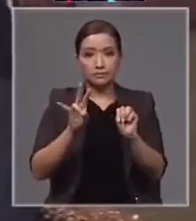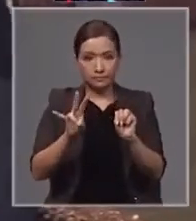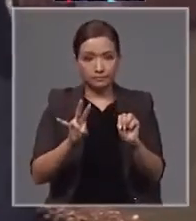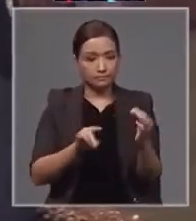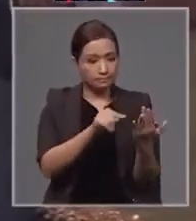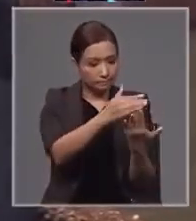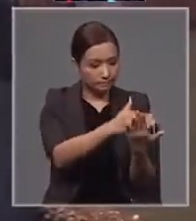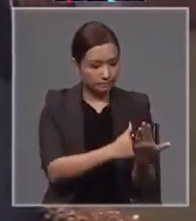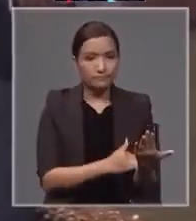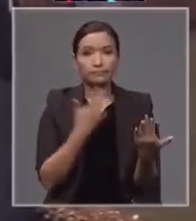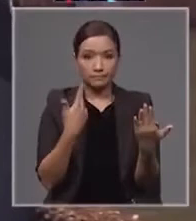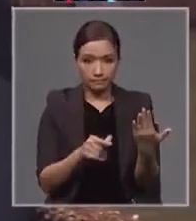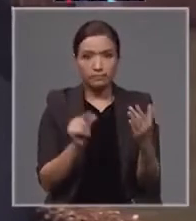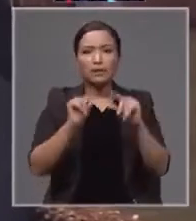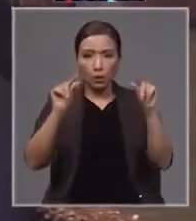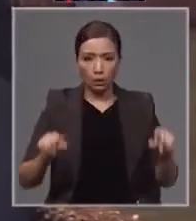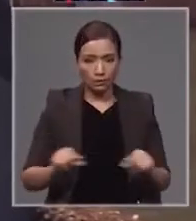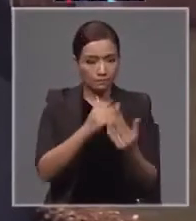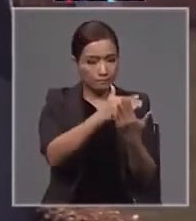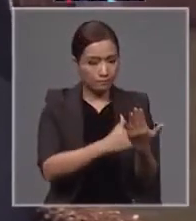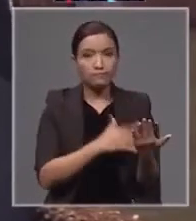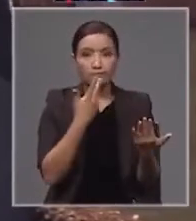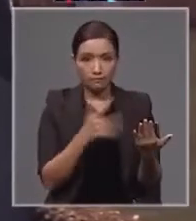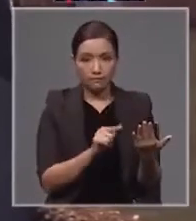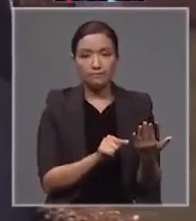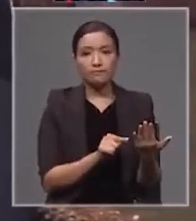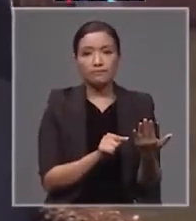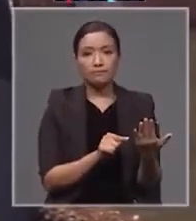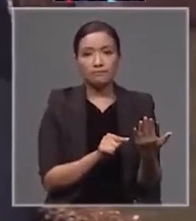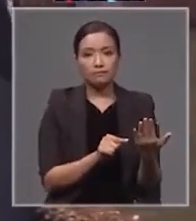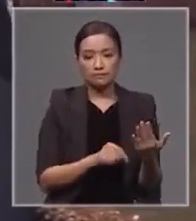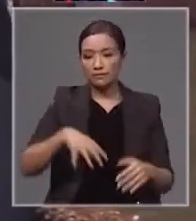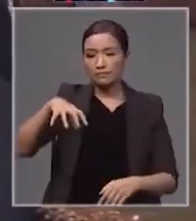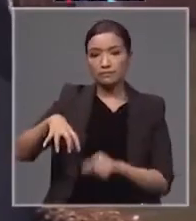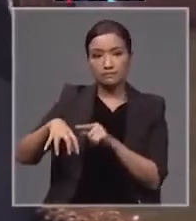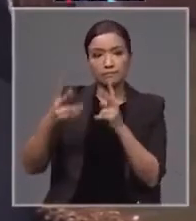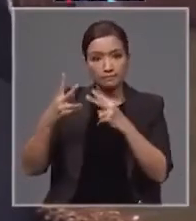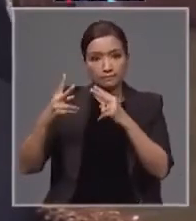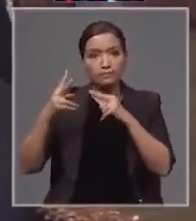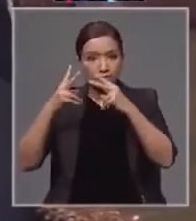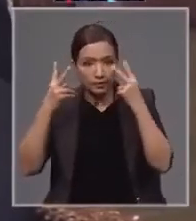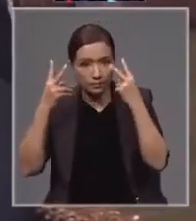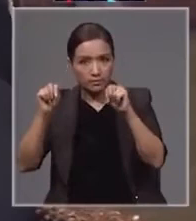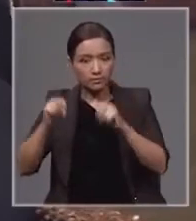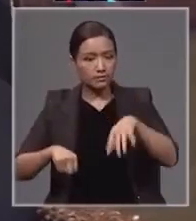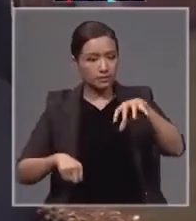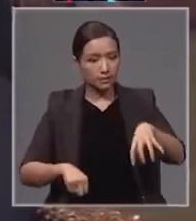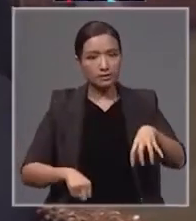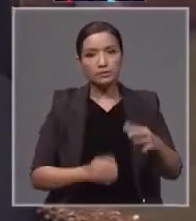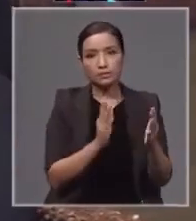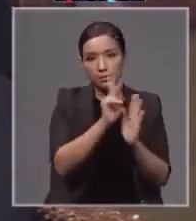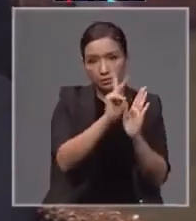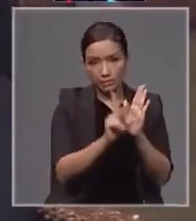ให้แล้วเป็นกรอบให้แล้วมีแนวทางของทางสำนักนายกรัฐมนตรีกับสำนักงานกฤษฎีกาออกมาให้แล้วแล้ว